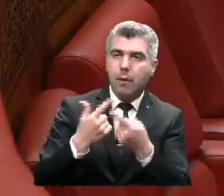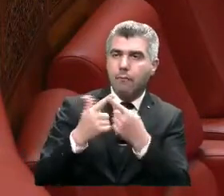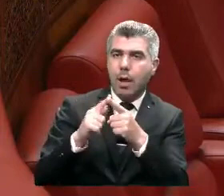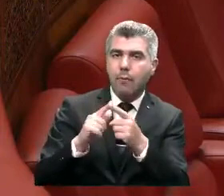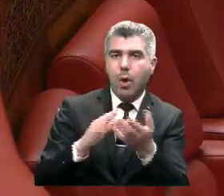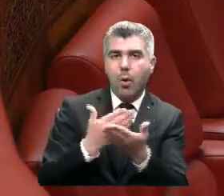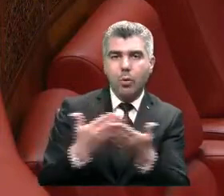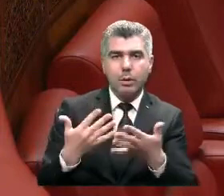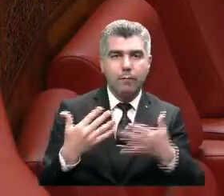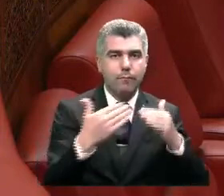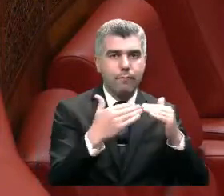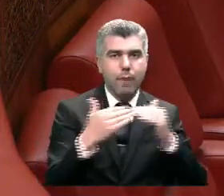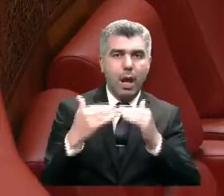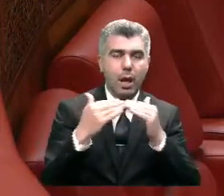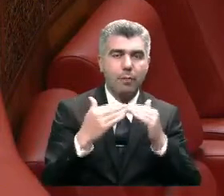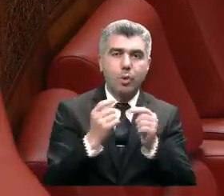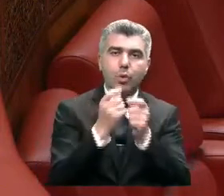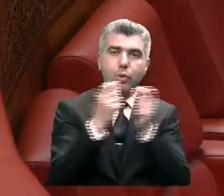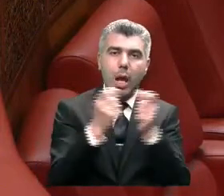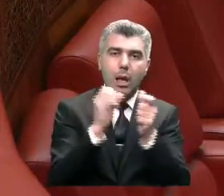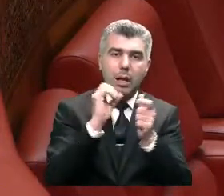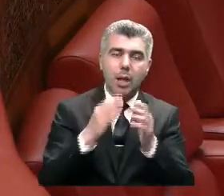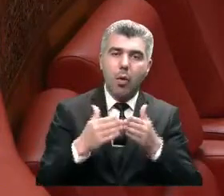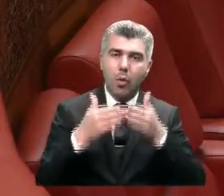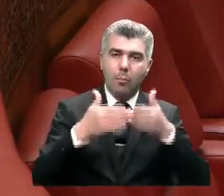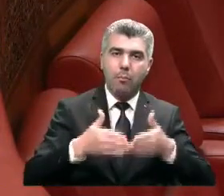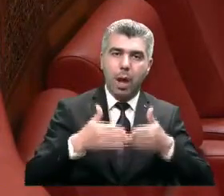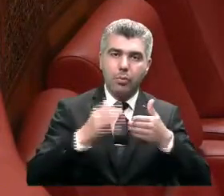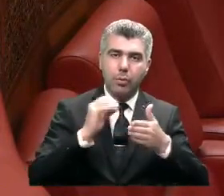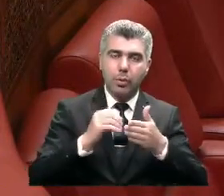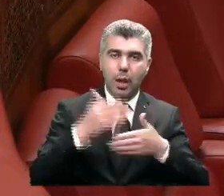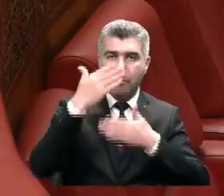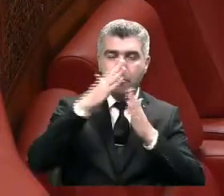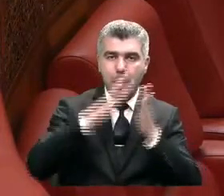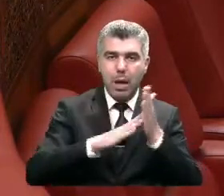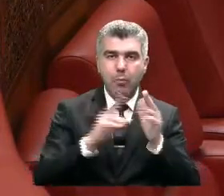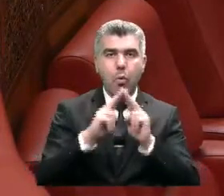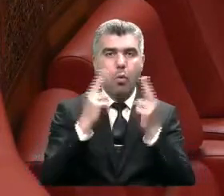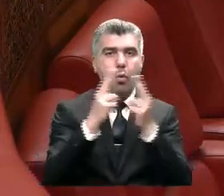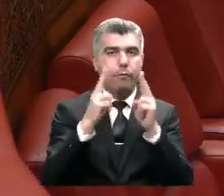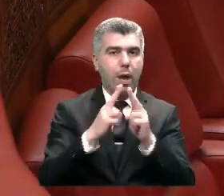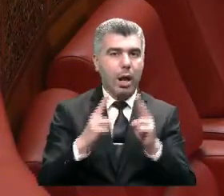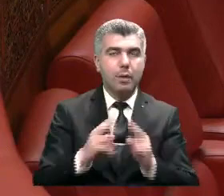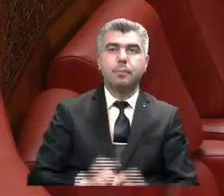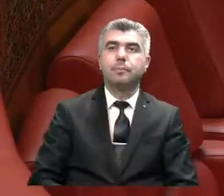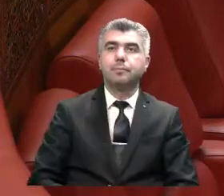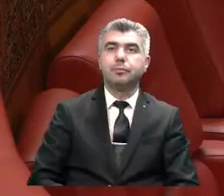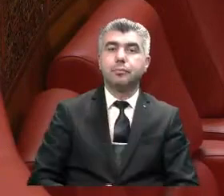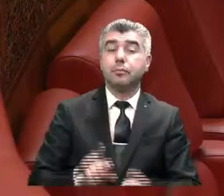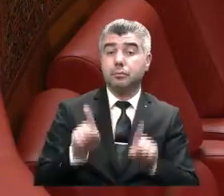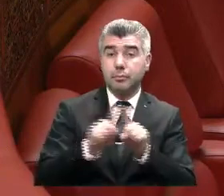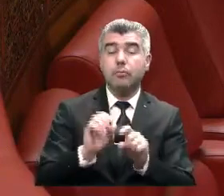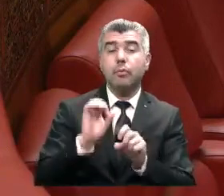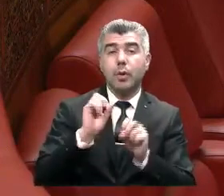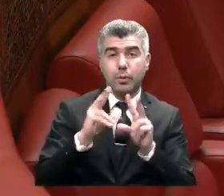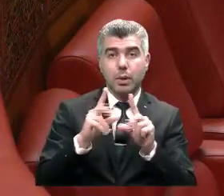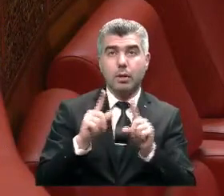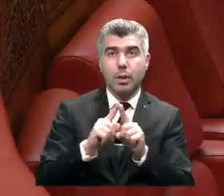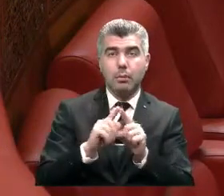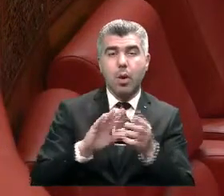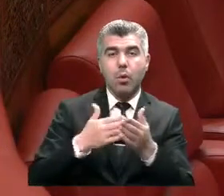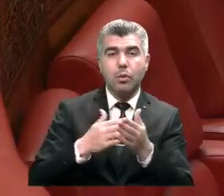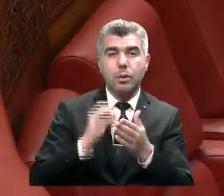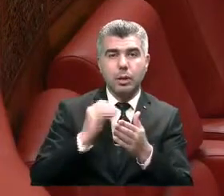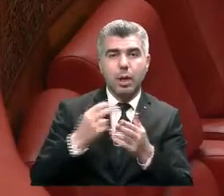المتدخلين وكذا الشركه ديال النقل الجوي والبحري على المستوى الوطني وعلى المستوى الدولي باش نوفر الطاقه الاستيعابيه الملائمه للطلب